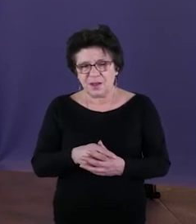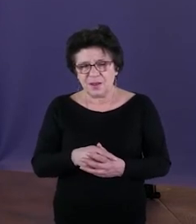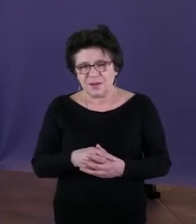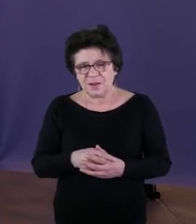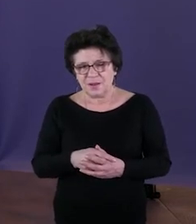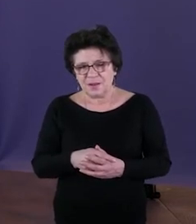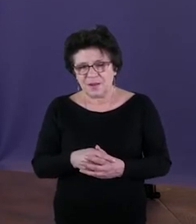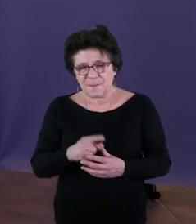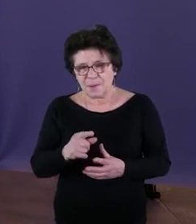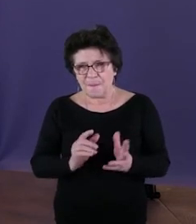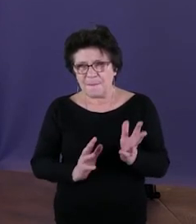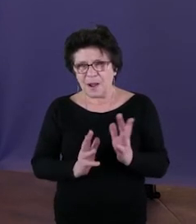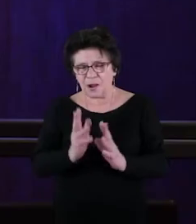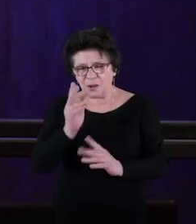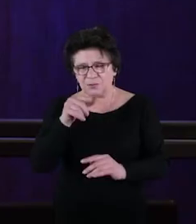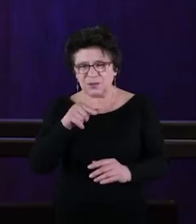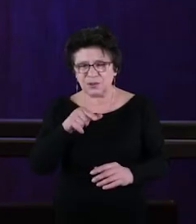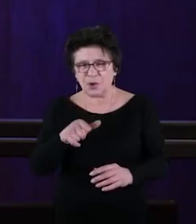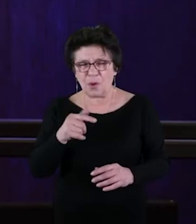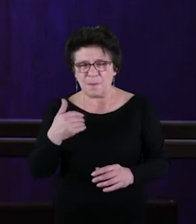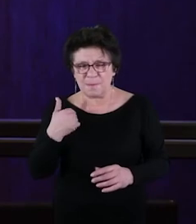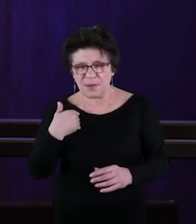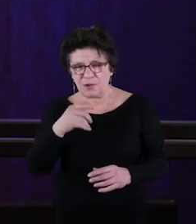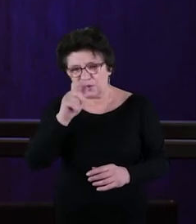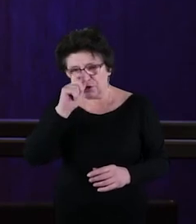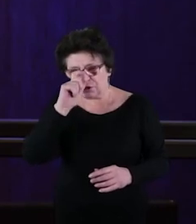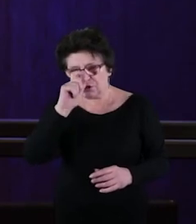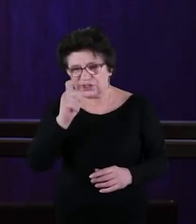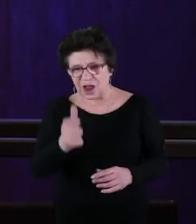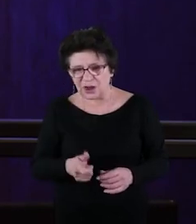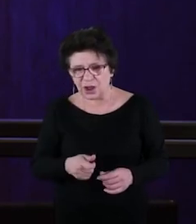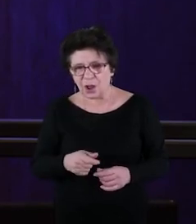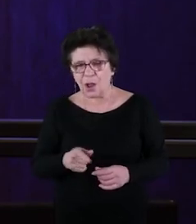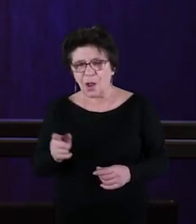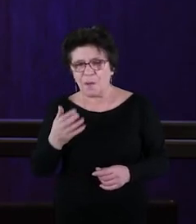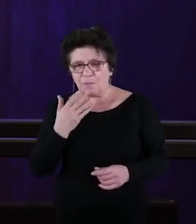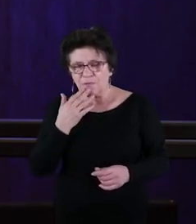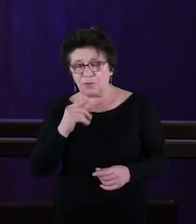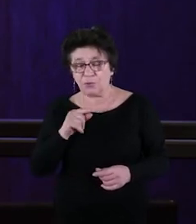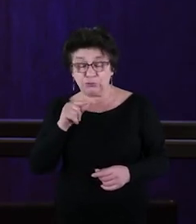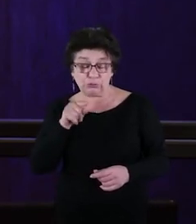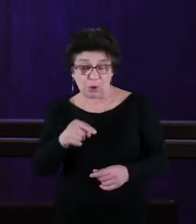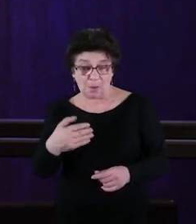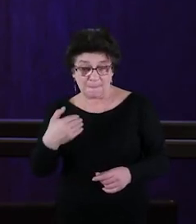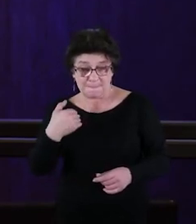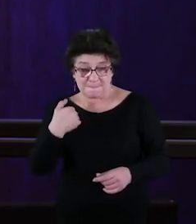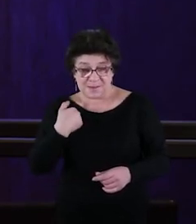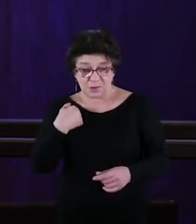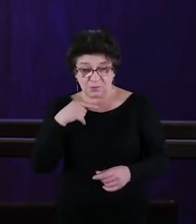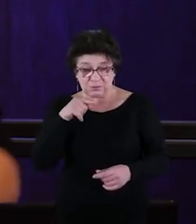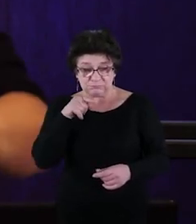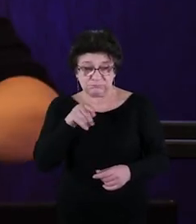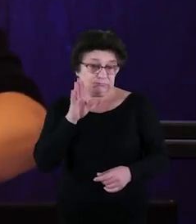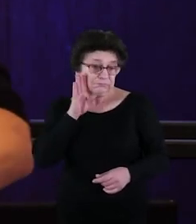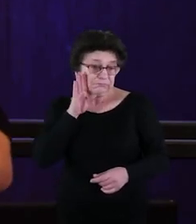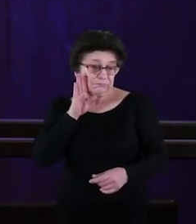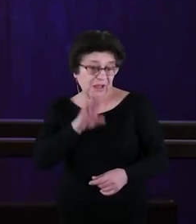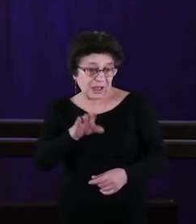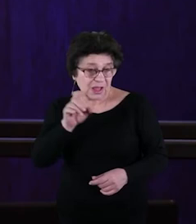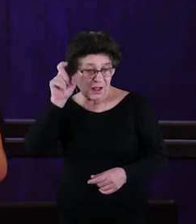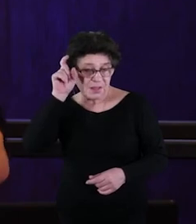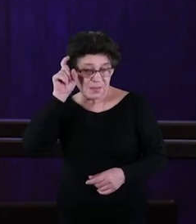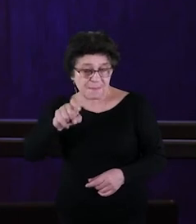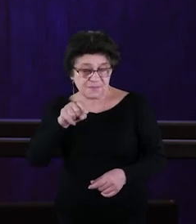i palone na stosach że to były germanki posiadające starą germańską wiedzę i kościół